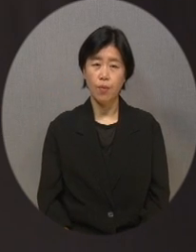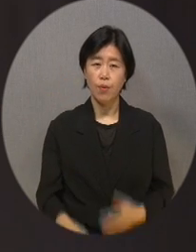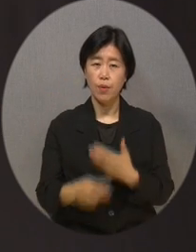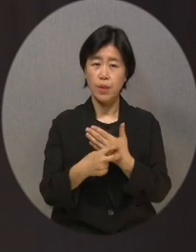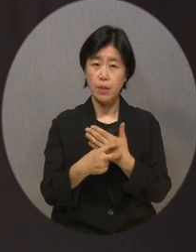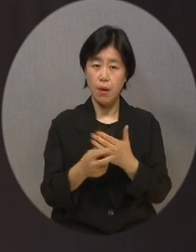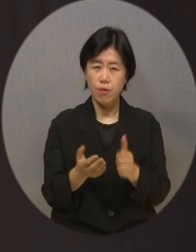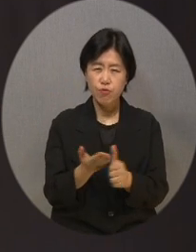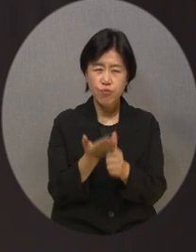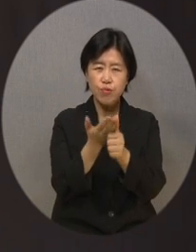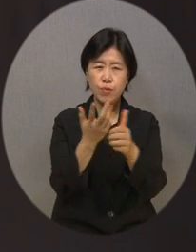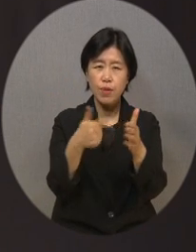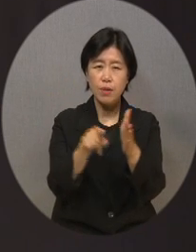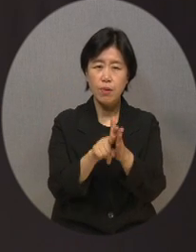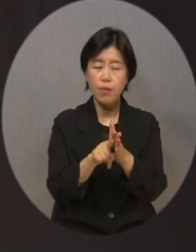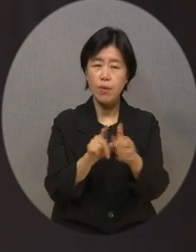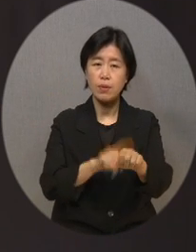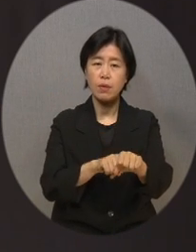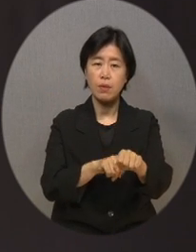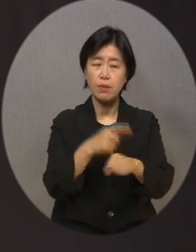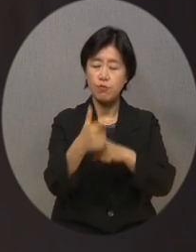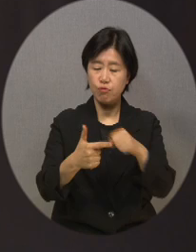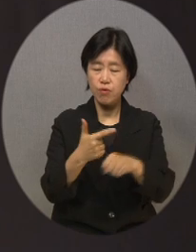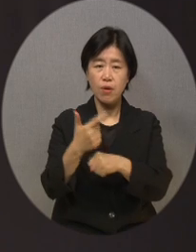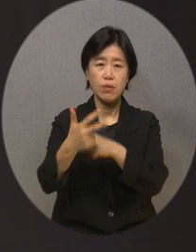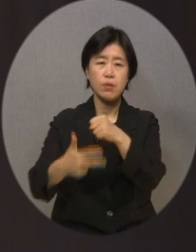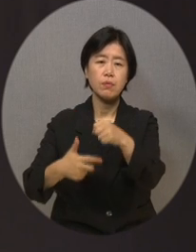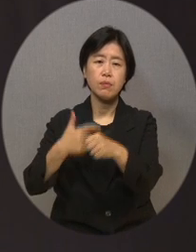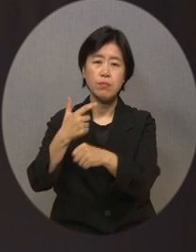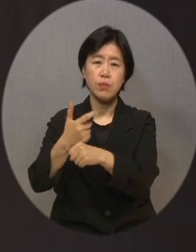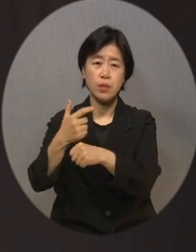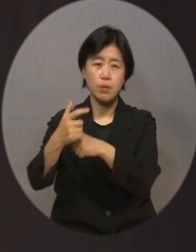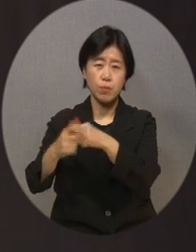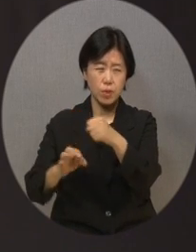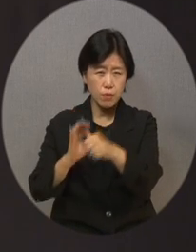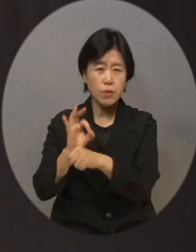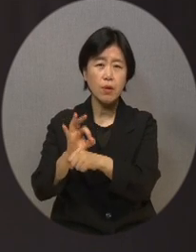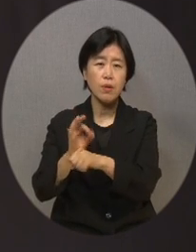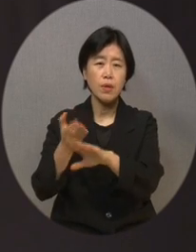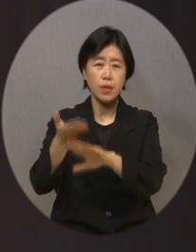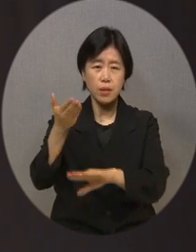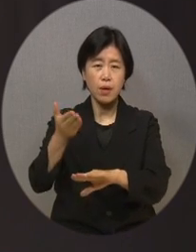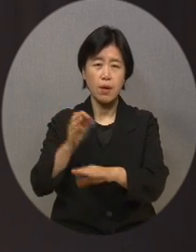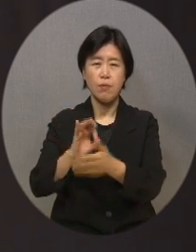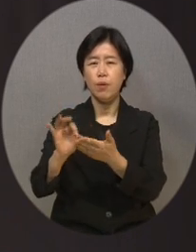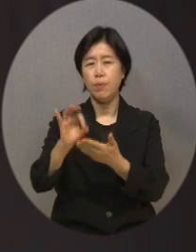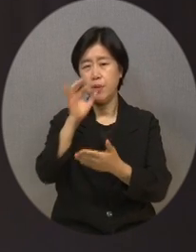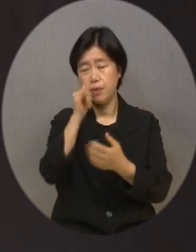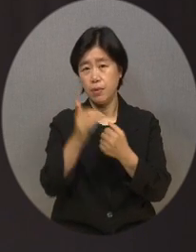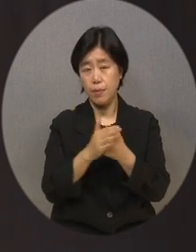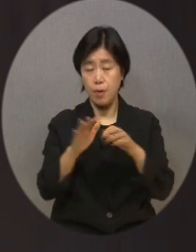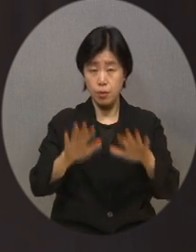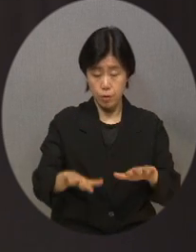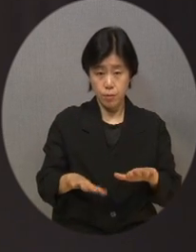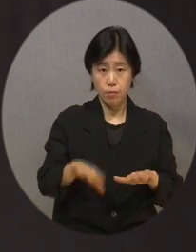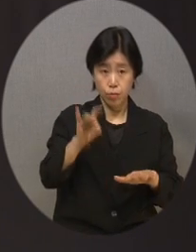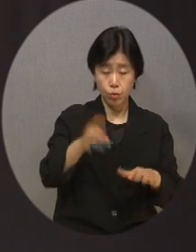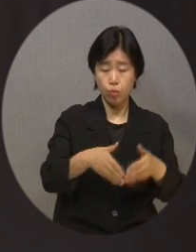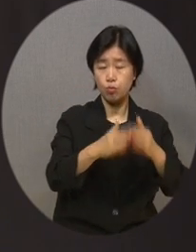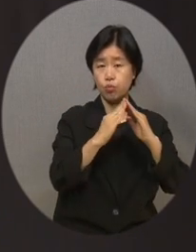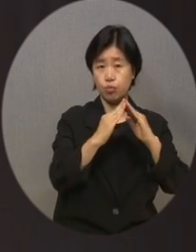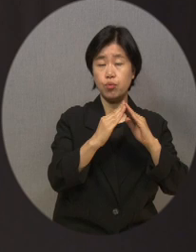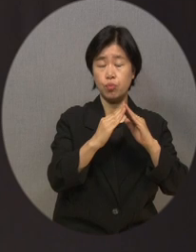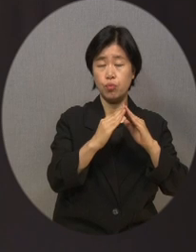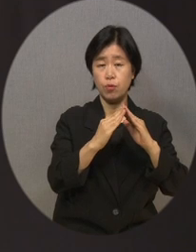또 크게는 10년 뭐 이런 정도 시간이 소요되기 때문에 지금 해도 이르지 않다. 지금 해도 그